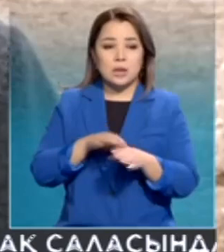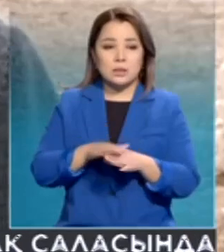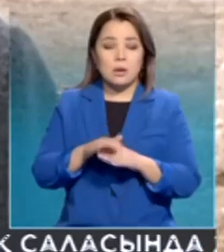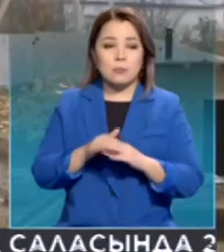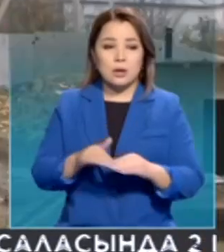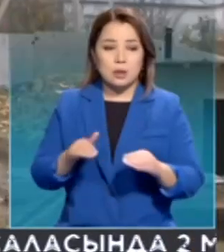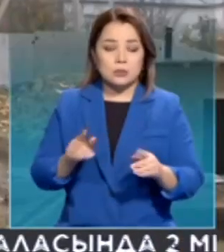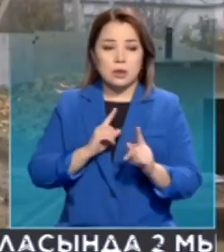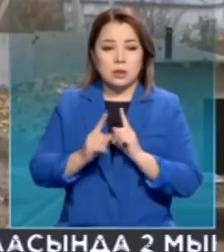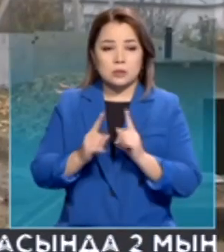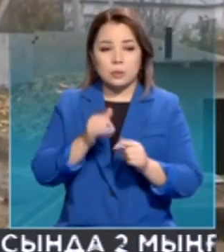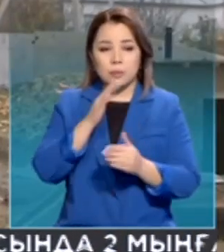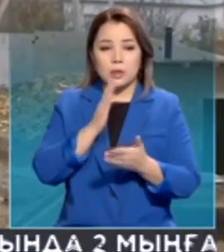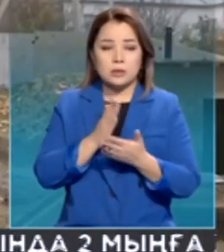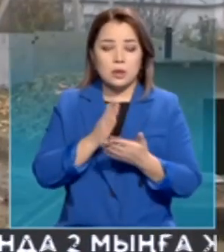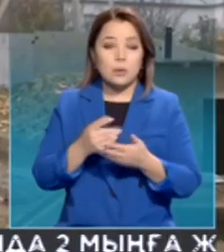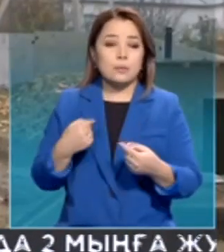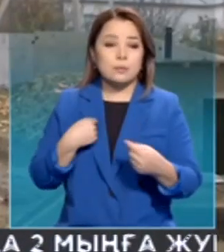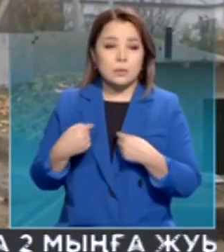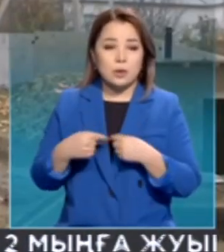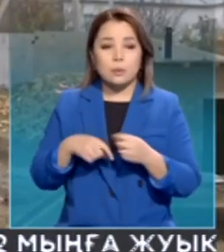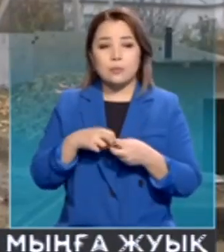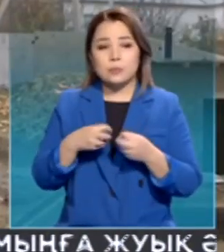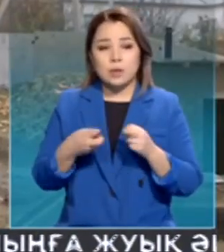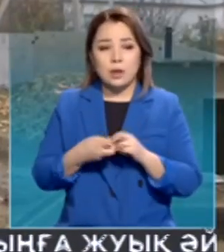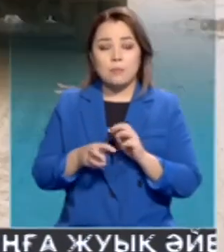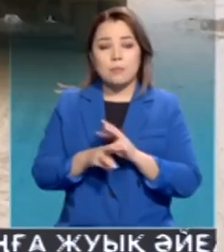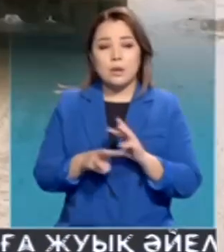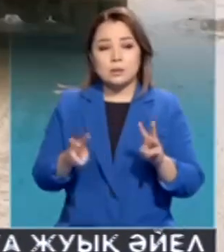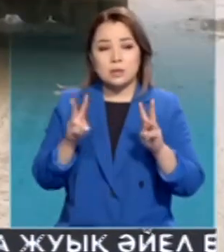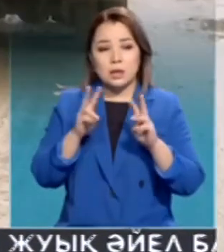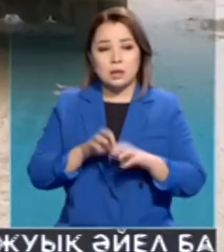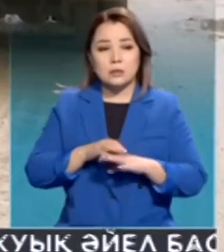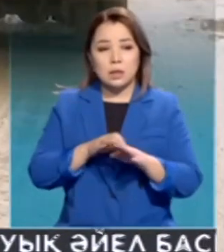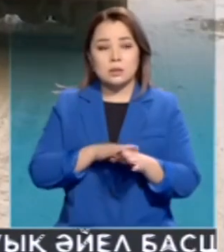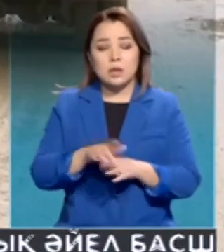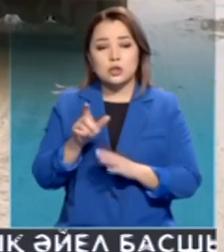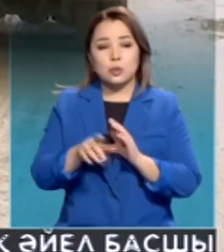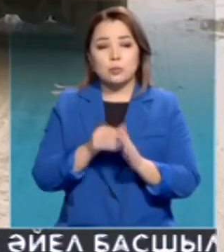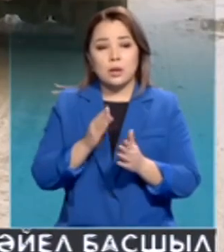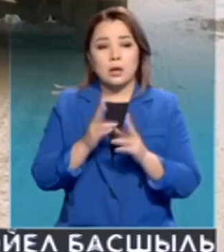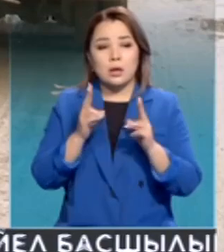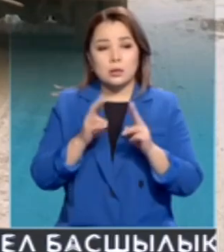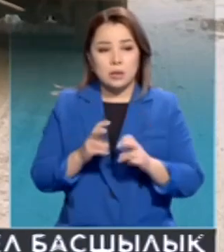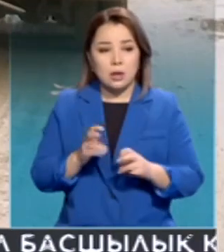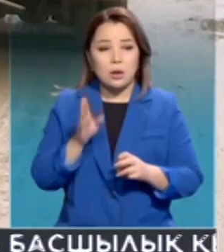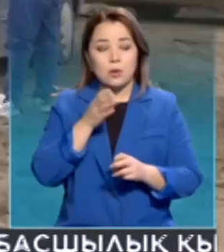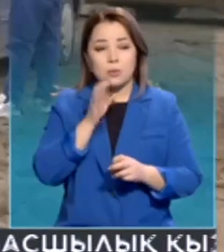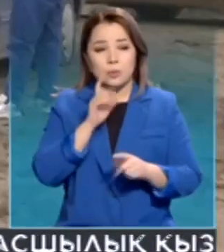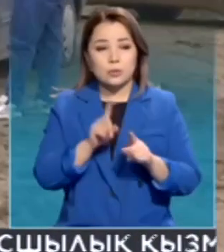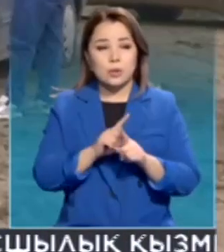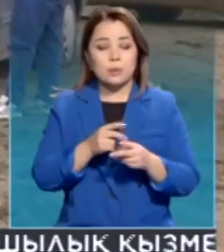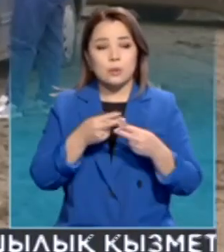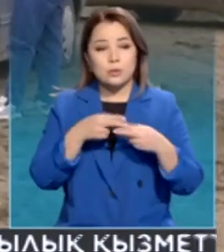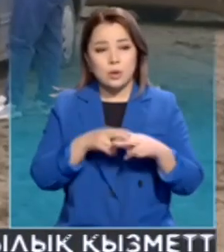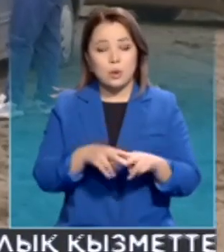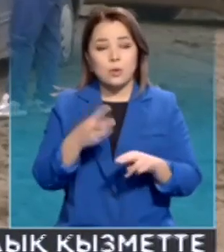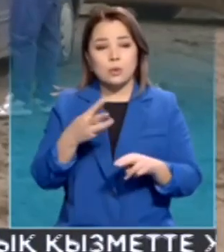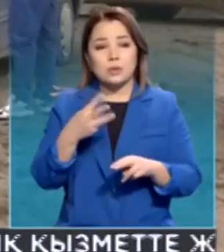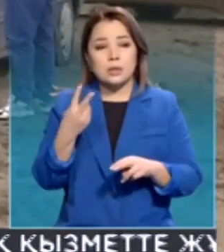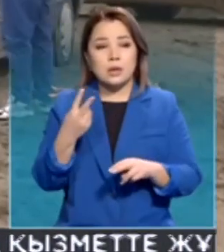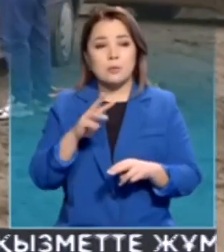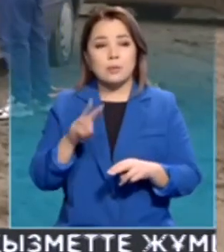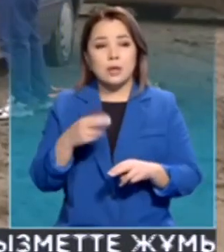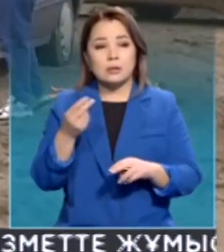балдарды көтермей атыр. Тарыққан жұрттың мәселесі мәжілісте де қаралды. Депутаттардың айтуынша, биыл ауыз суға деп бөлінген 32